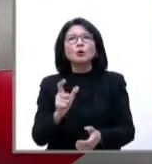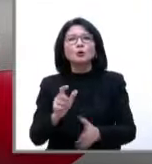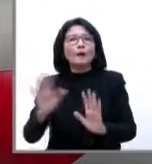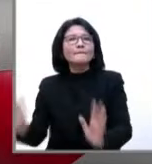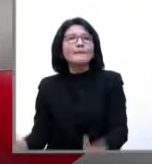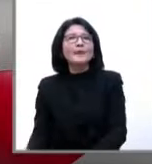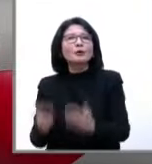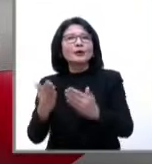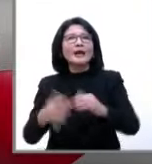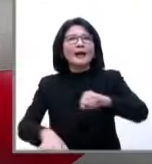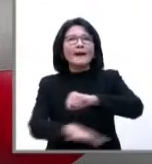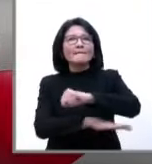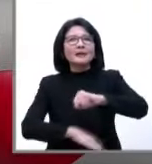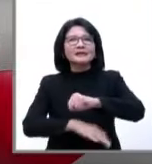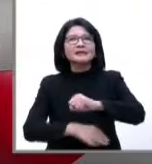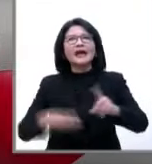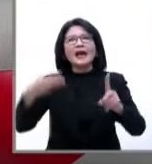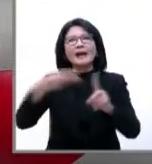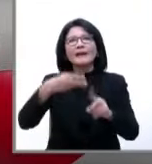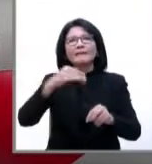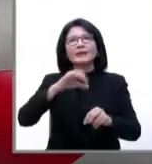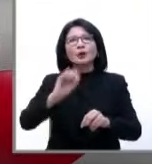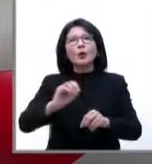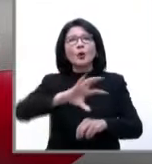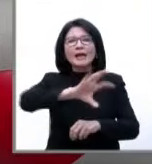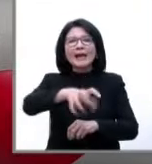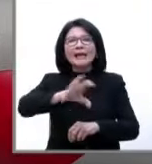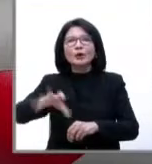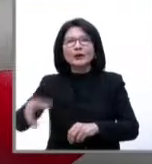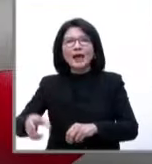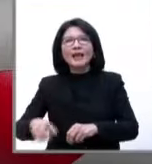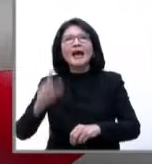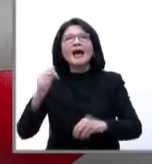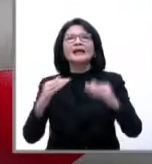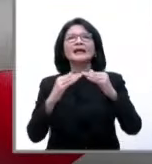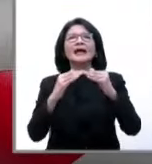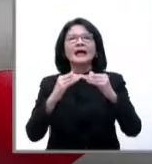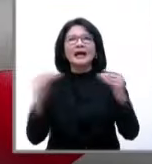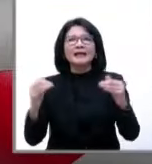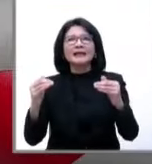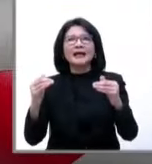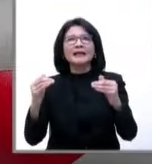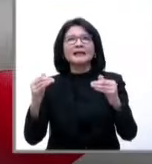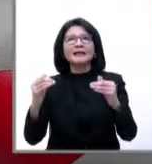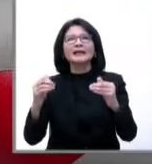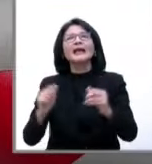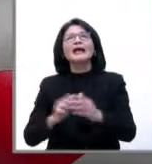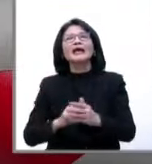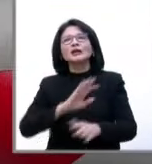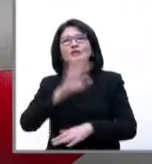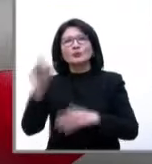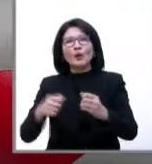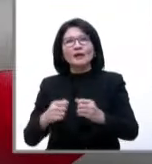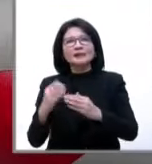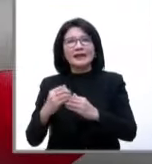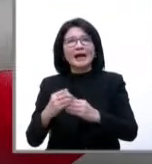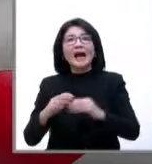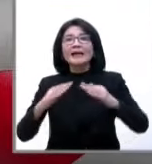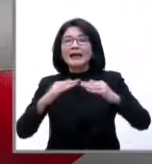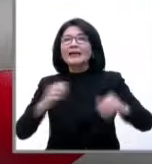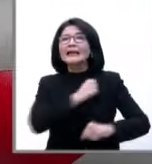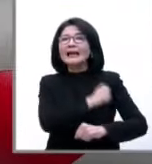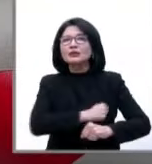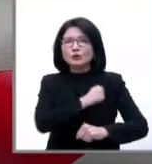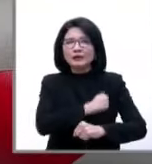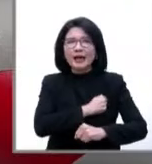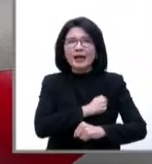pembangunan berbasis bioregional itu agar keadilan iklim terjaga keadilan sosial terwujud